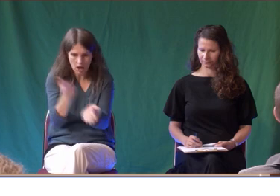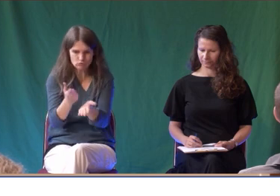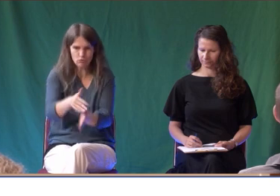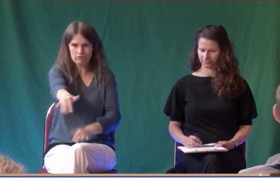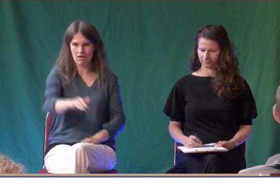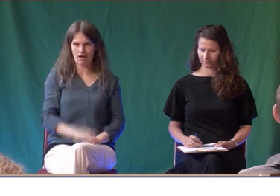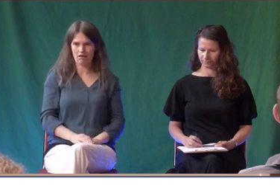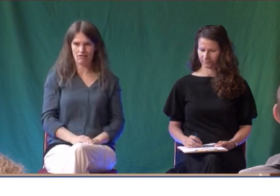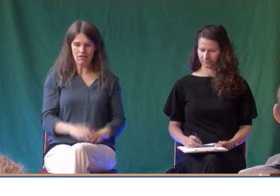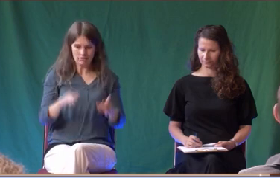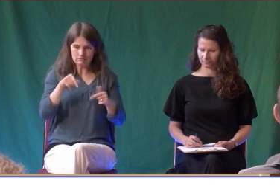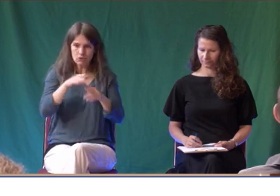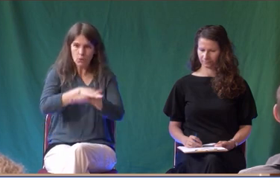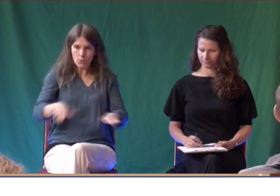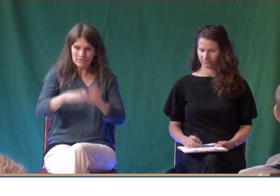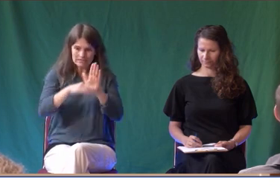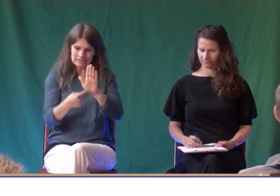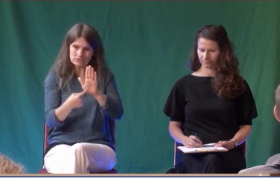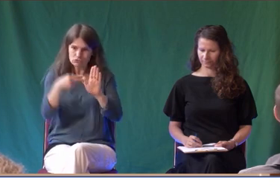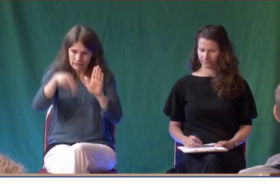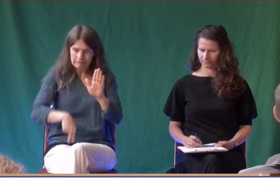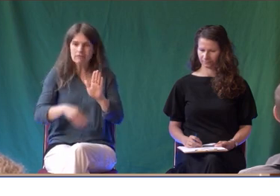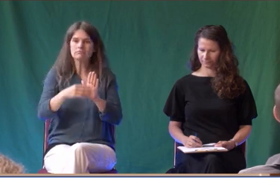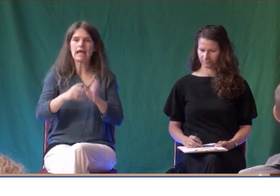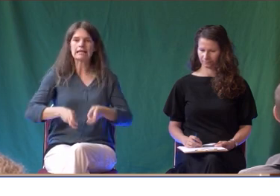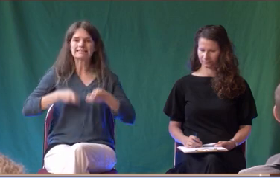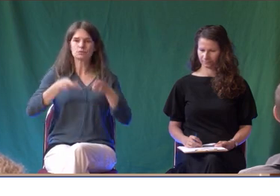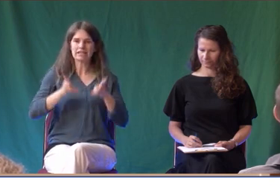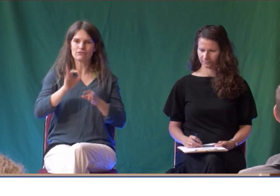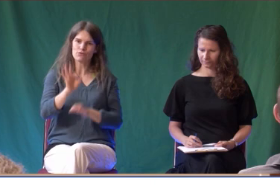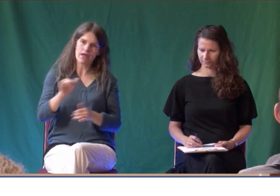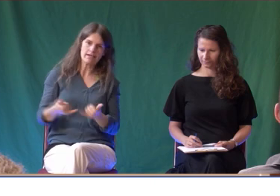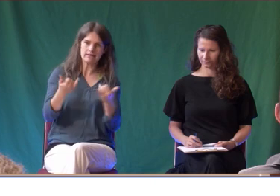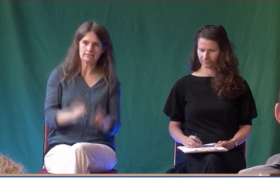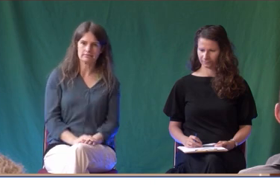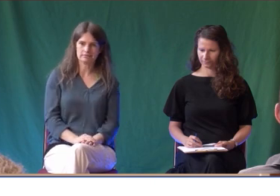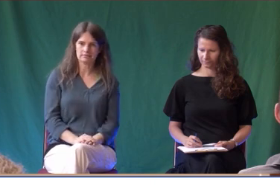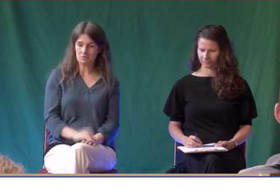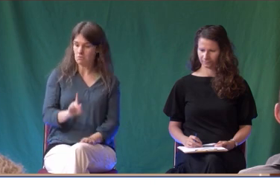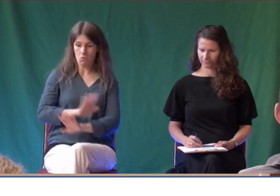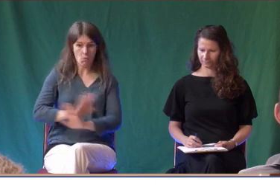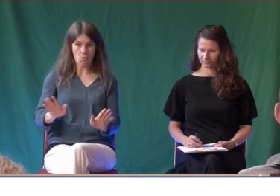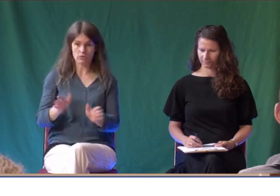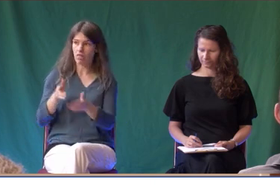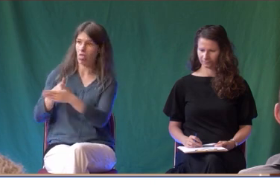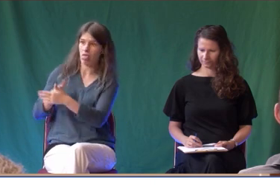hochgeschätzte elterliche Erziehungsrecht steht da steht es ohne irgendwelche Einschränkungen